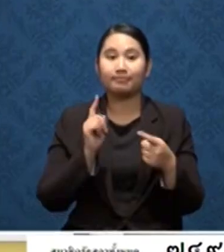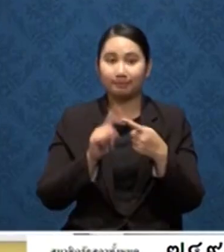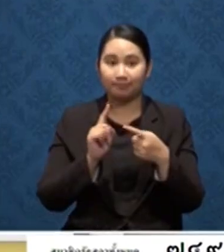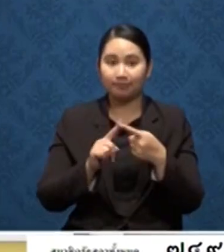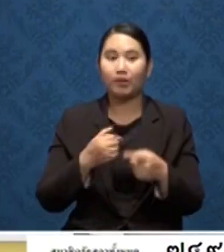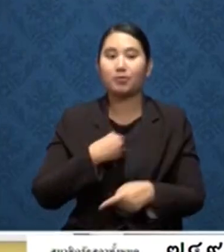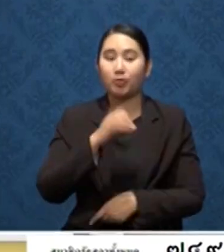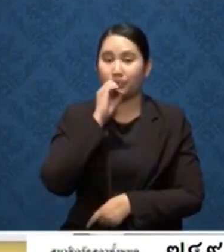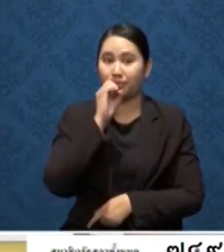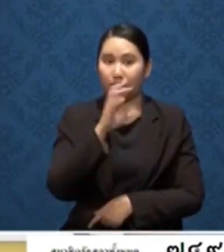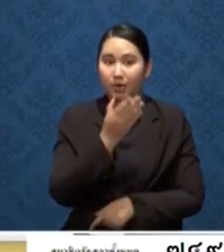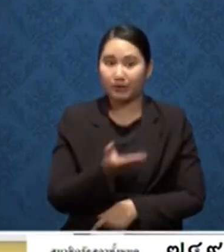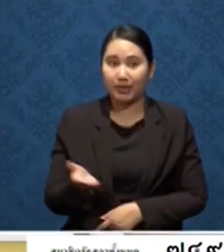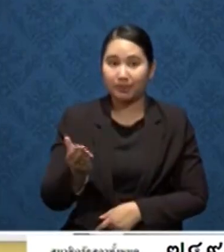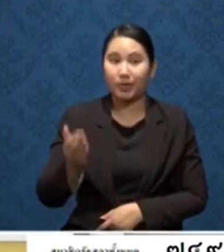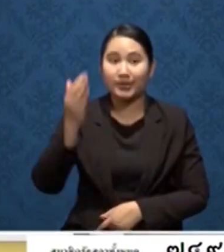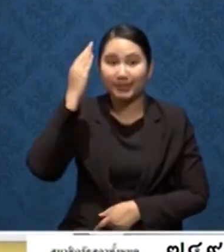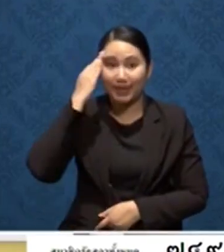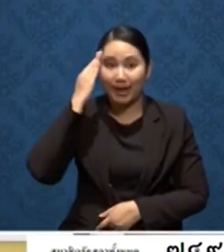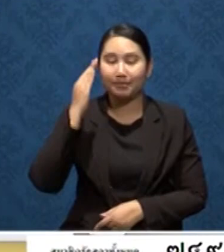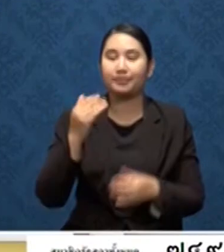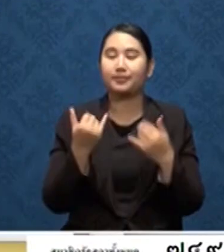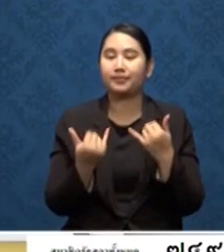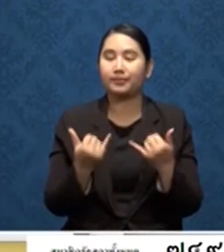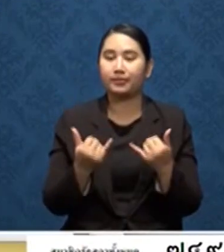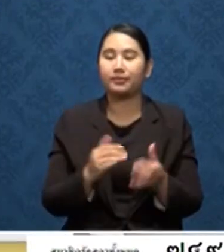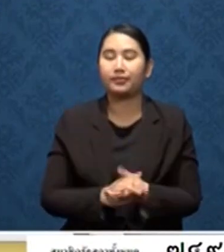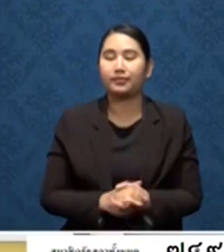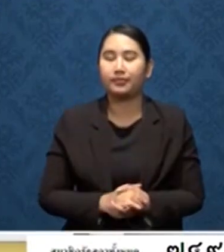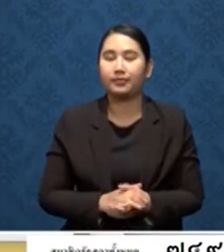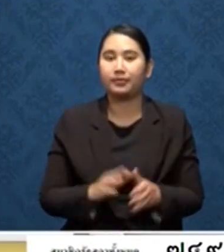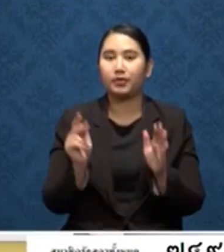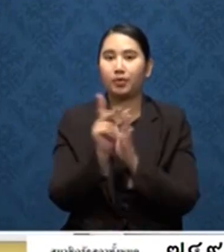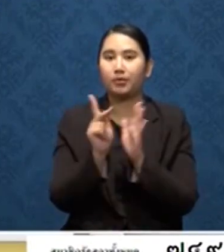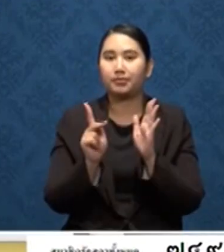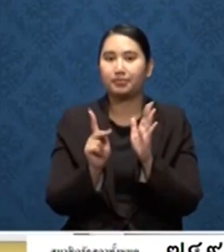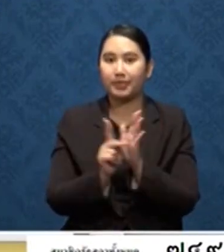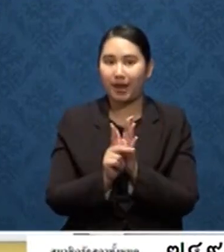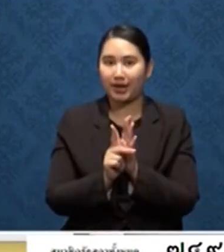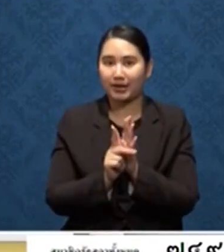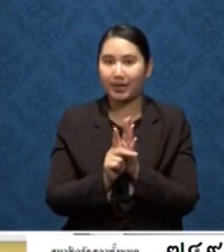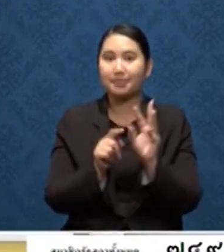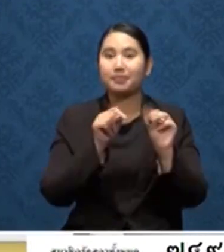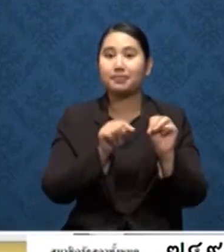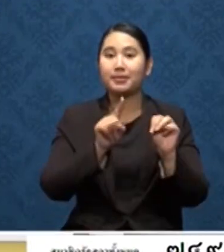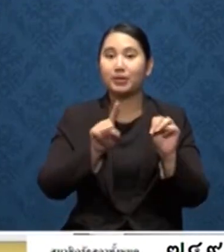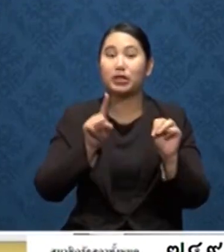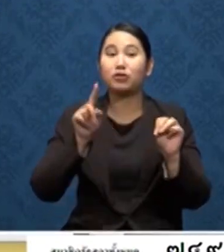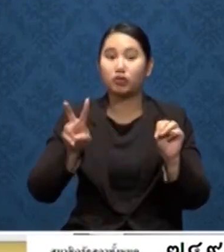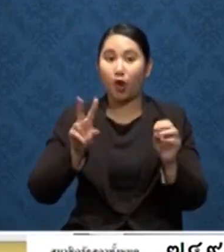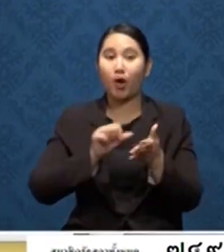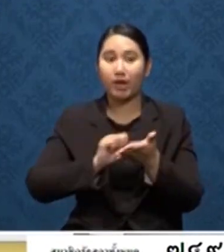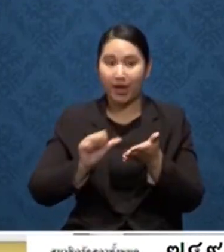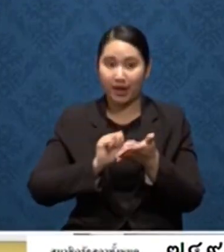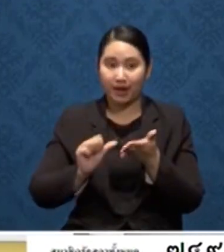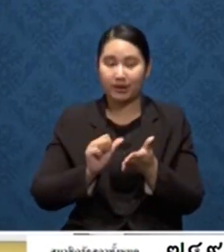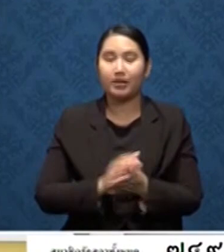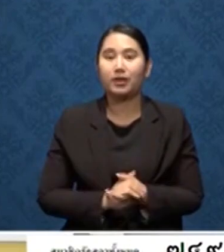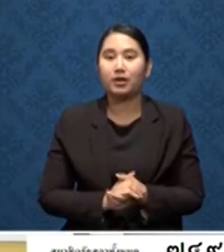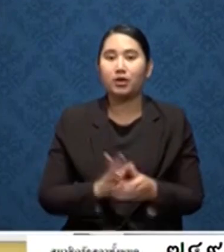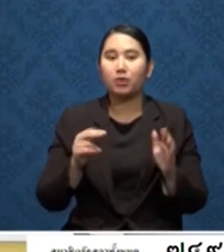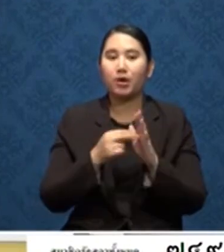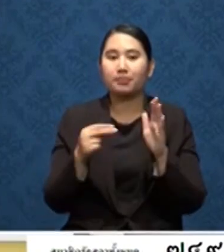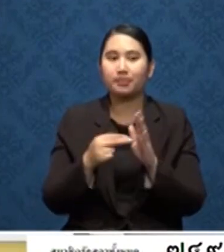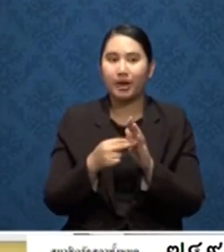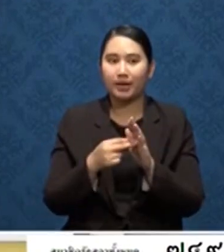และสมาชิกรัฐบาลทุกท่านในที่นี้ครับเพราะการเสนอแก้ไขกฎหมายอาญามากจนถึง 2พรรคก้าวไกลนั้นเป็นข้อเสนอที่ไม่ได้